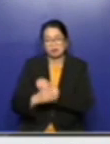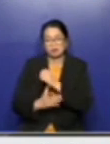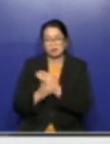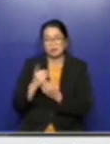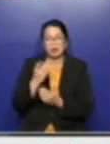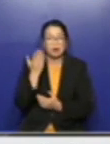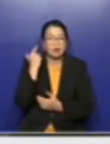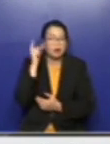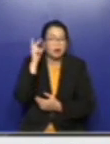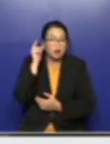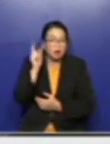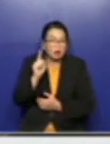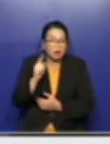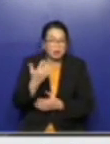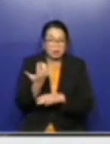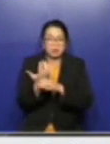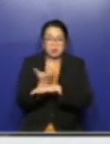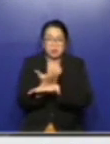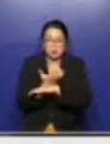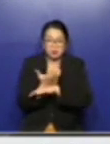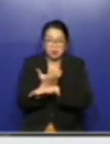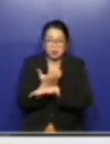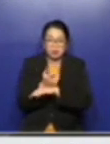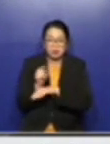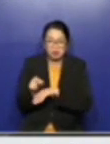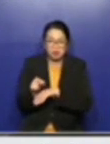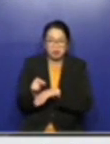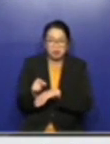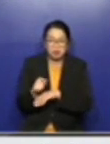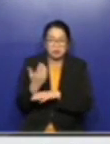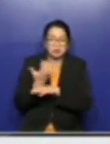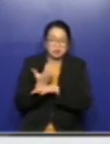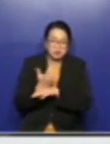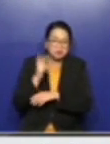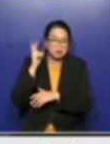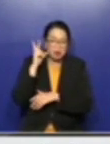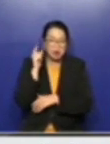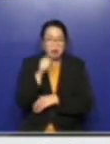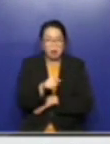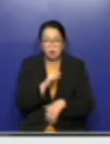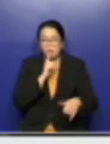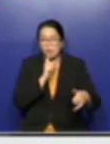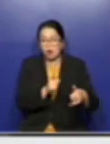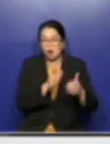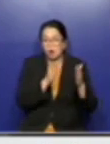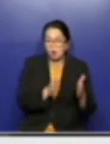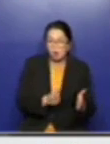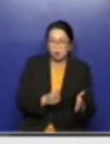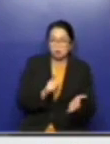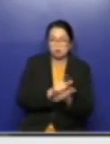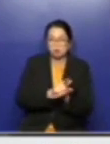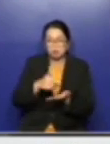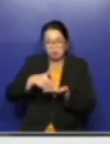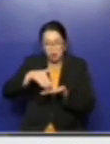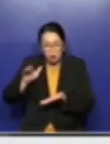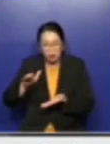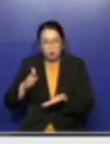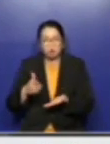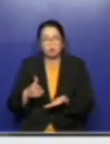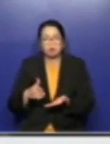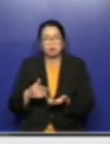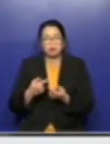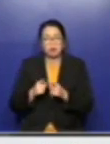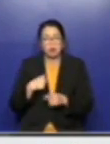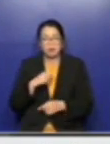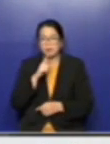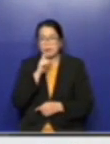ข่าวอีกแล้วครับทีวีช่องนั้นเลย์ออฟคนสื่อมวลชนโทรทัศน์ช่องนี้ให้ออกที่ผมไม่กล้าถาม